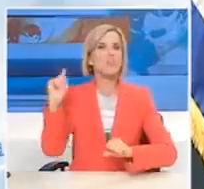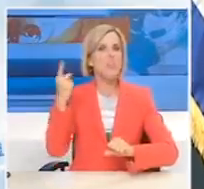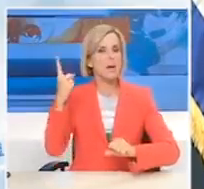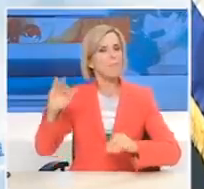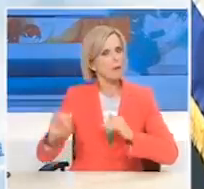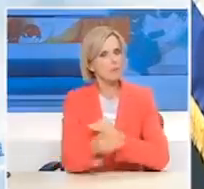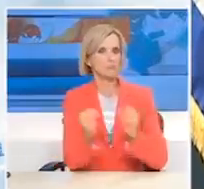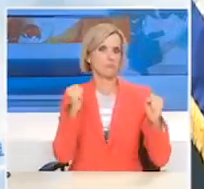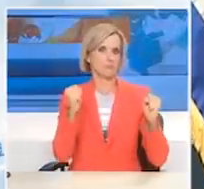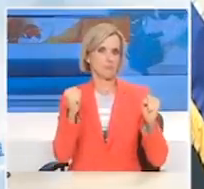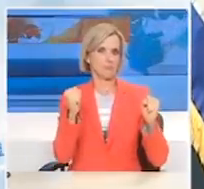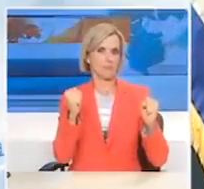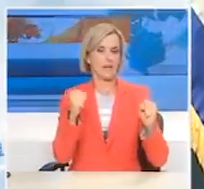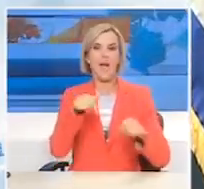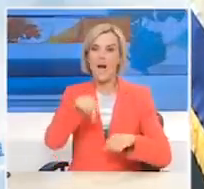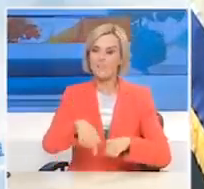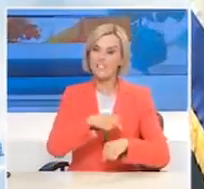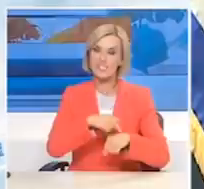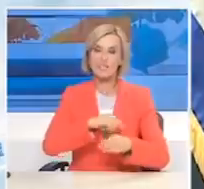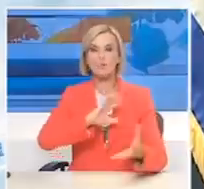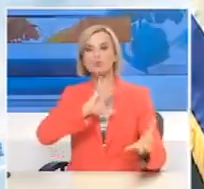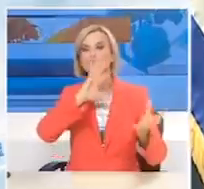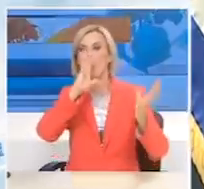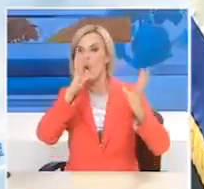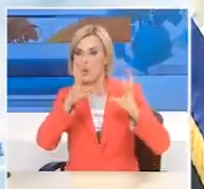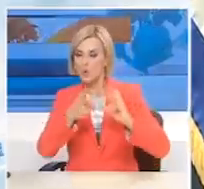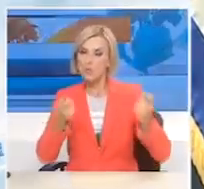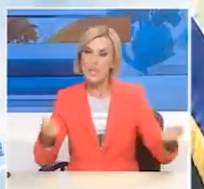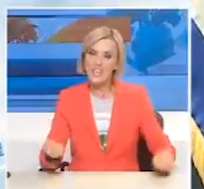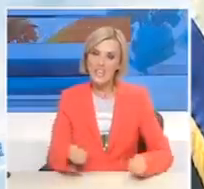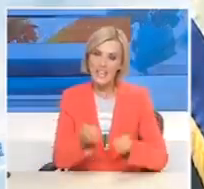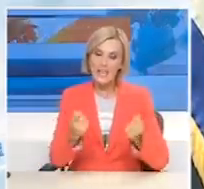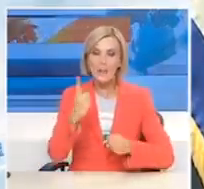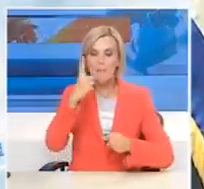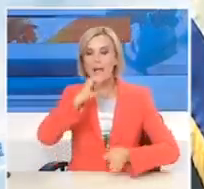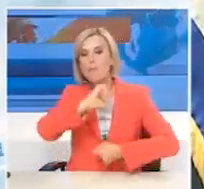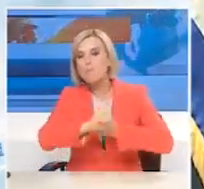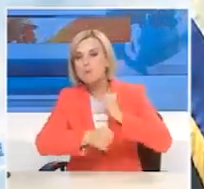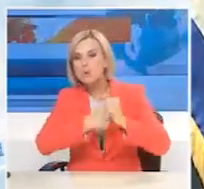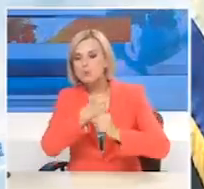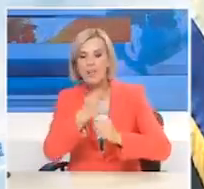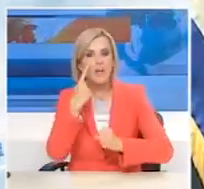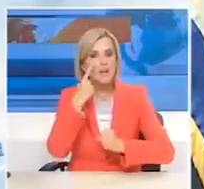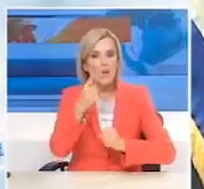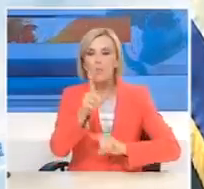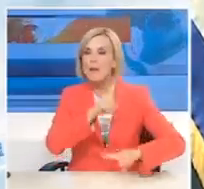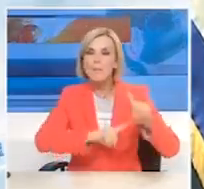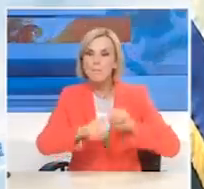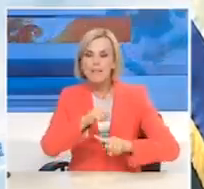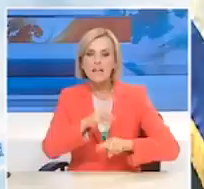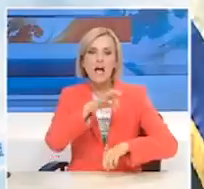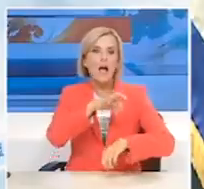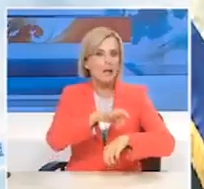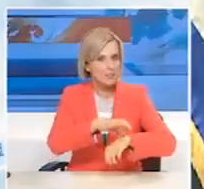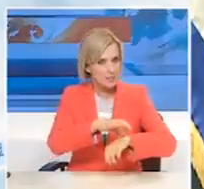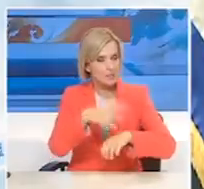παγκόσμιο επίπεδο αυτή τη στιγμή μια τεράστια ερευνητική προσπάθεια, η οποία θα ξεκινήσει και στην Ελλάδα, να καταγράψουμε αυτούς τους ανθρώπους και να δούμε εάν τους άφησε κάποια υπολείμματα ο ιός, όπως